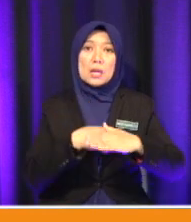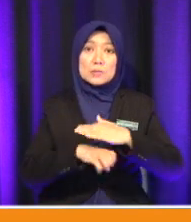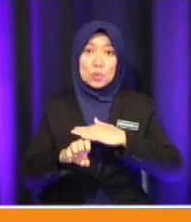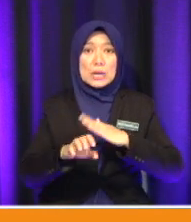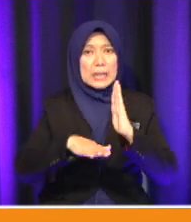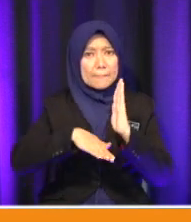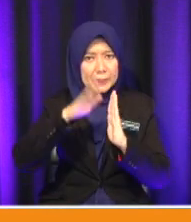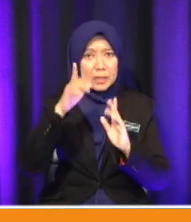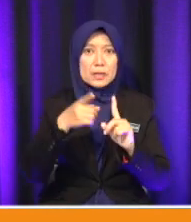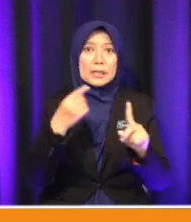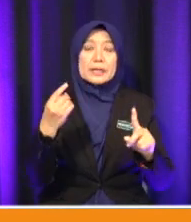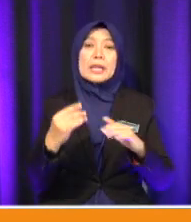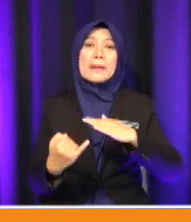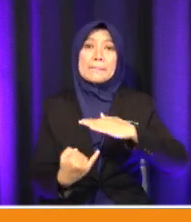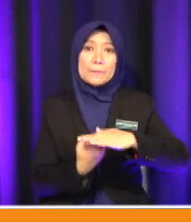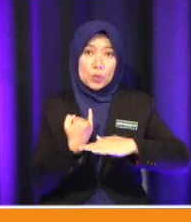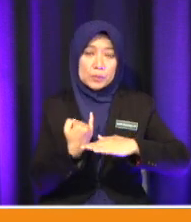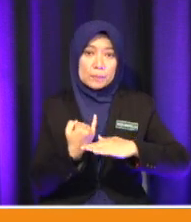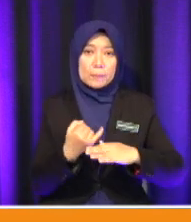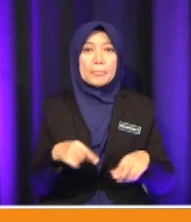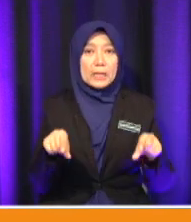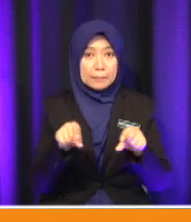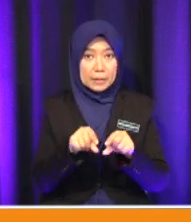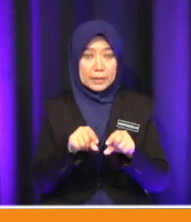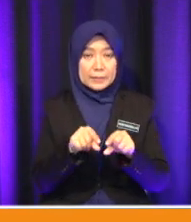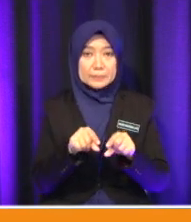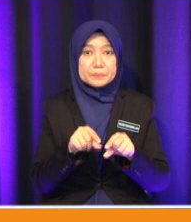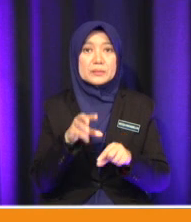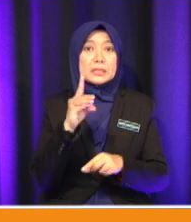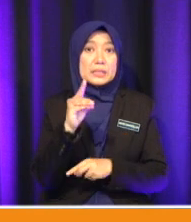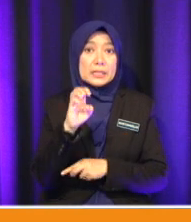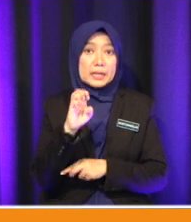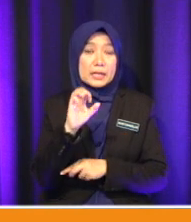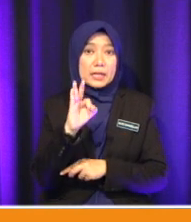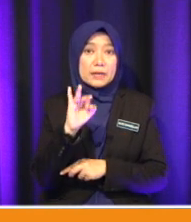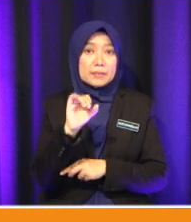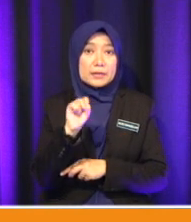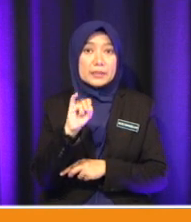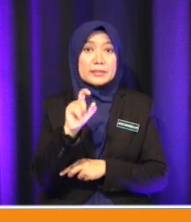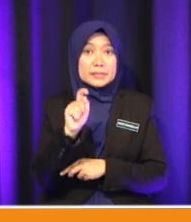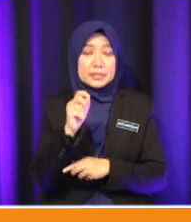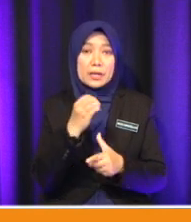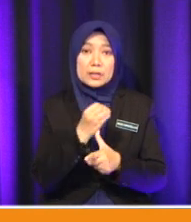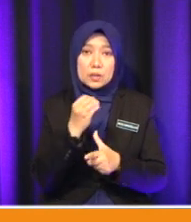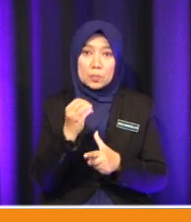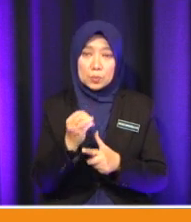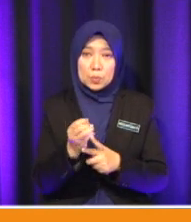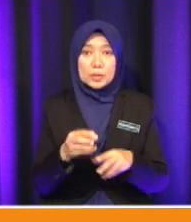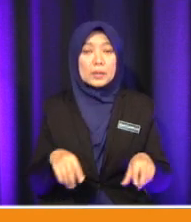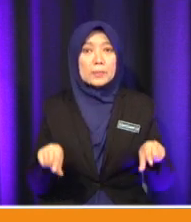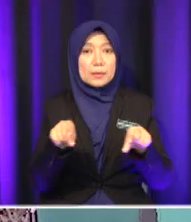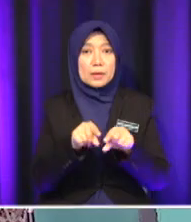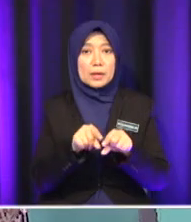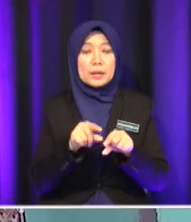ya oke Ayo sekali ialah timbangan dagangan devisi ataupun nama lainnya ialah timbangan dagangan